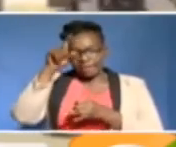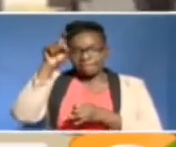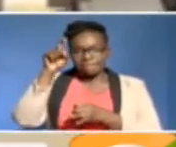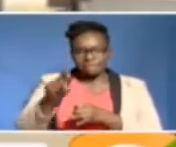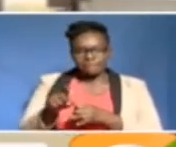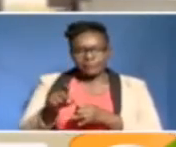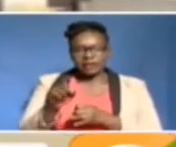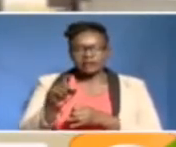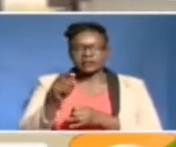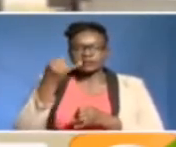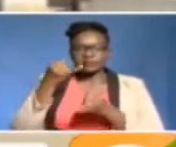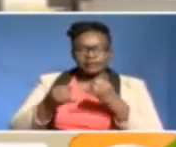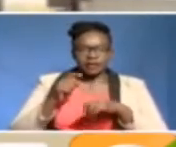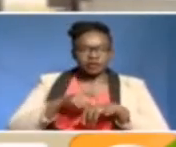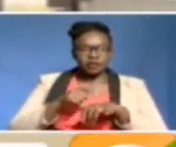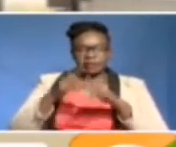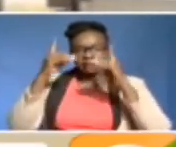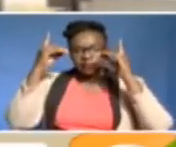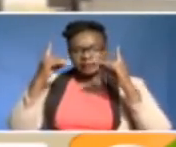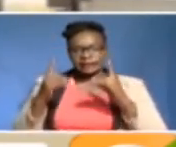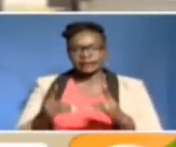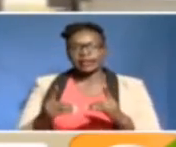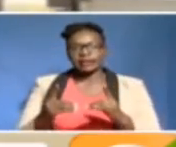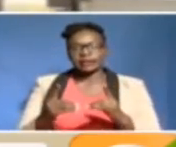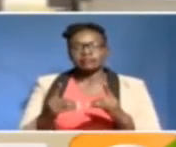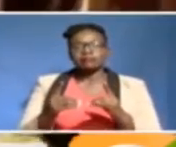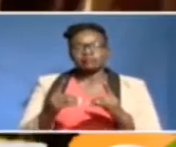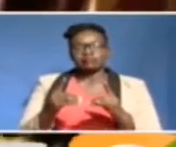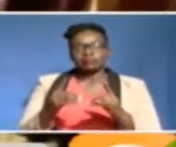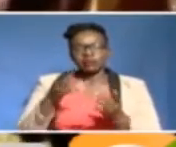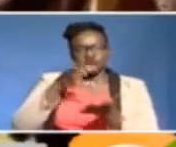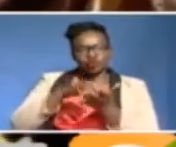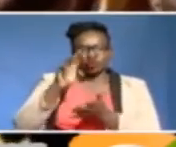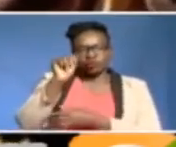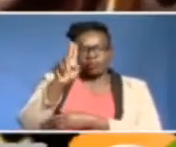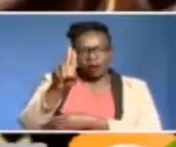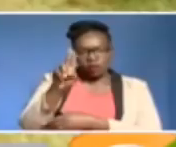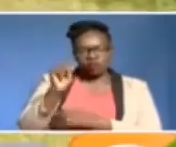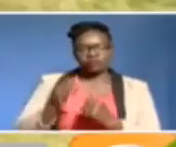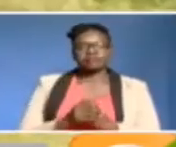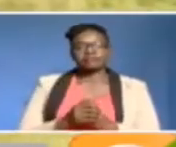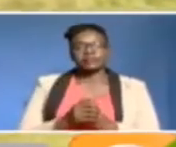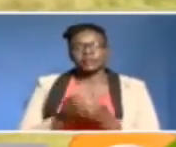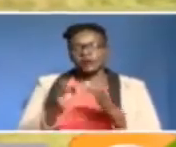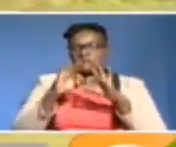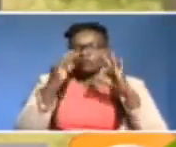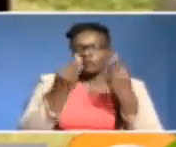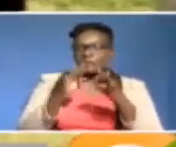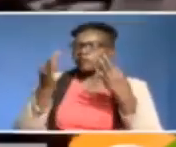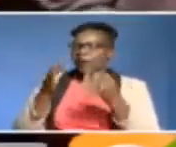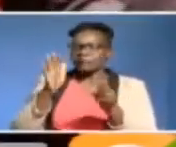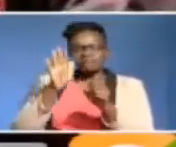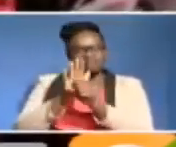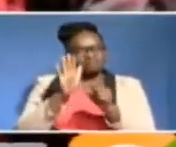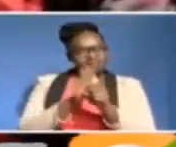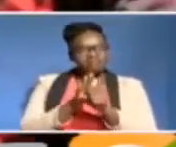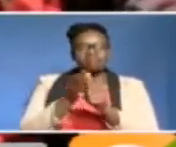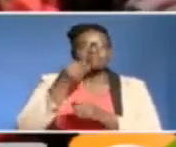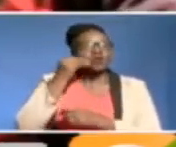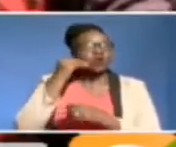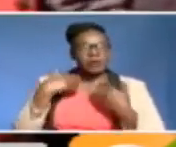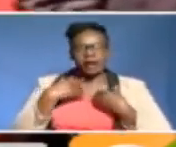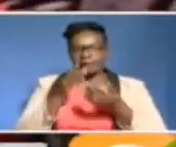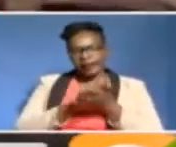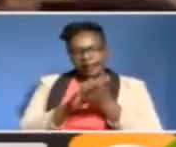kwa mara ya mwisho iamue hii mambo ya Mau. Kwa sasa mamia ya familia zimeachwa bila makao, huku kilio